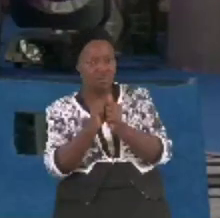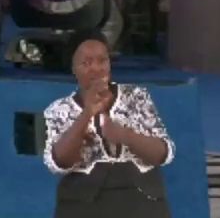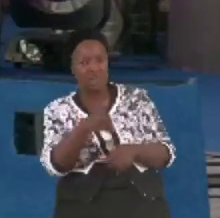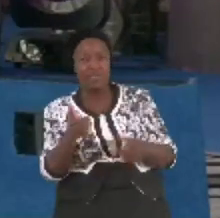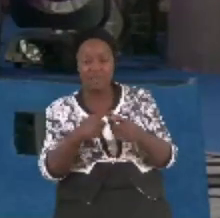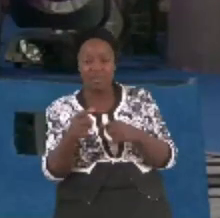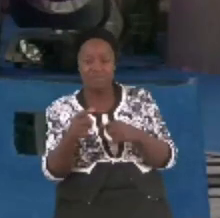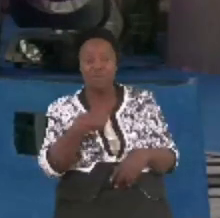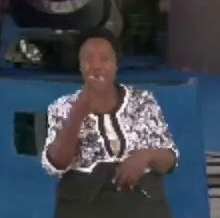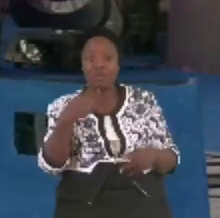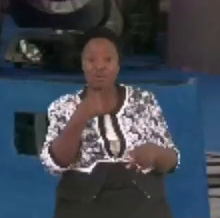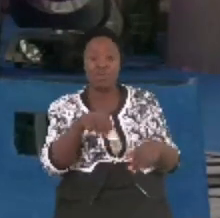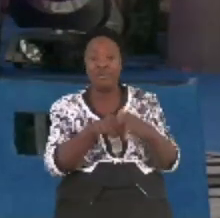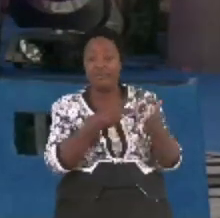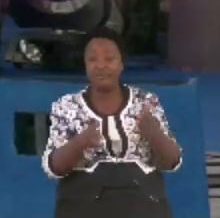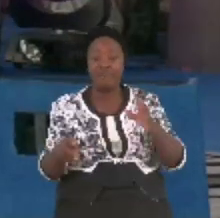Verset 6,